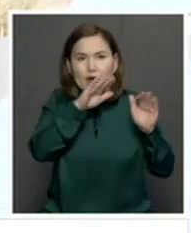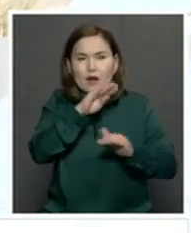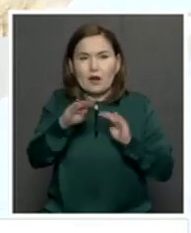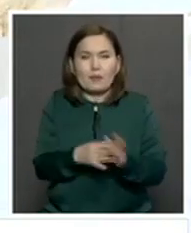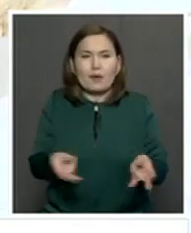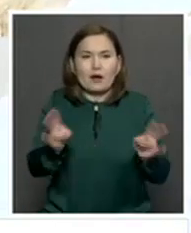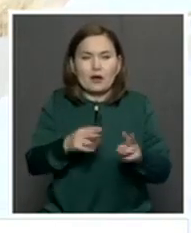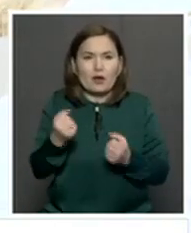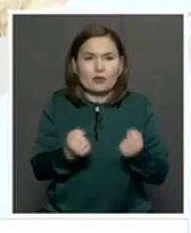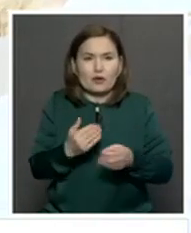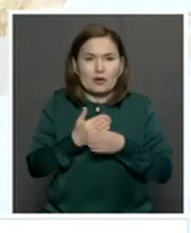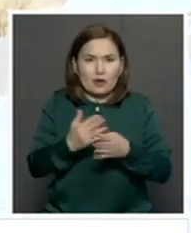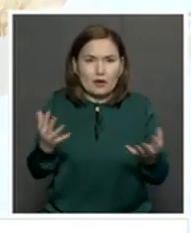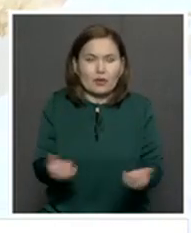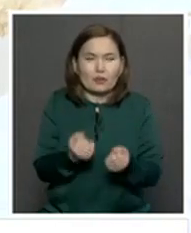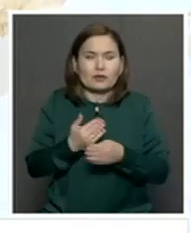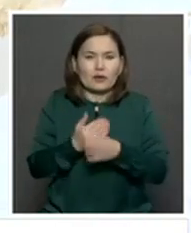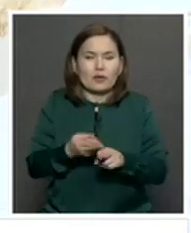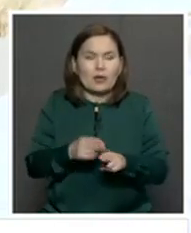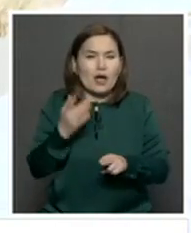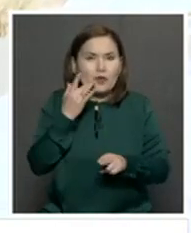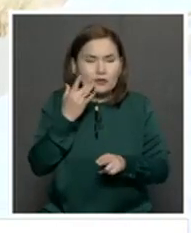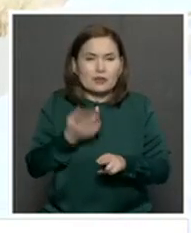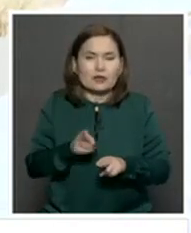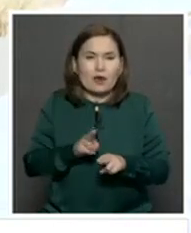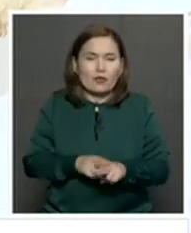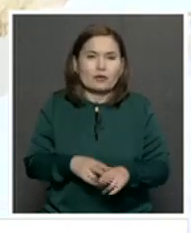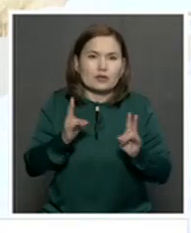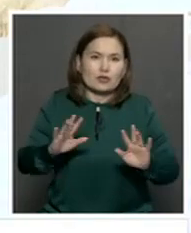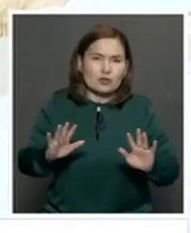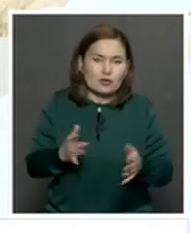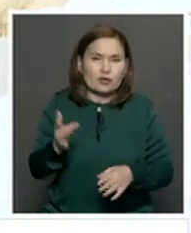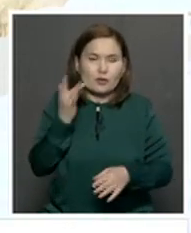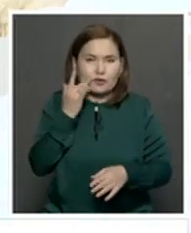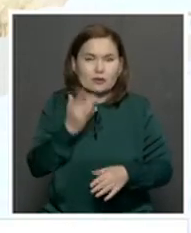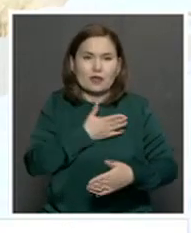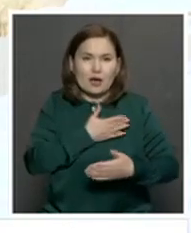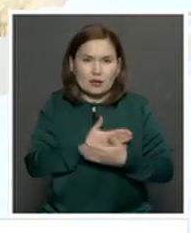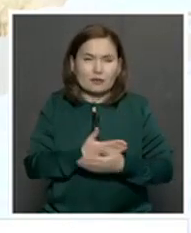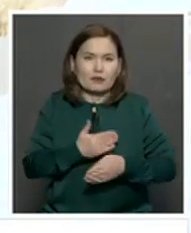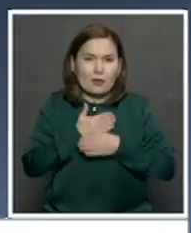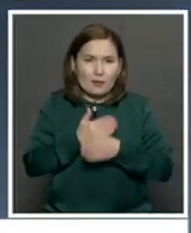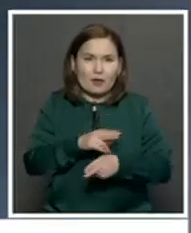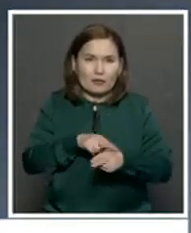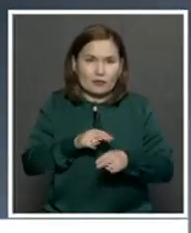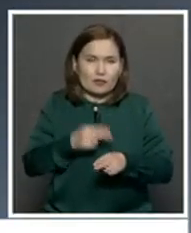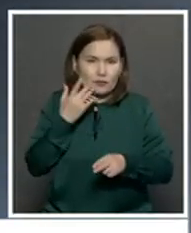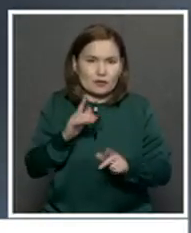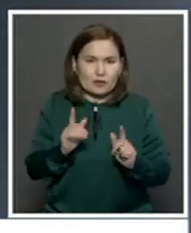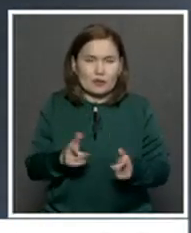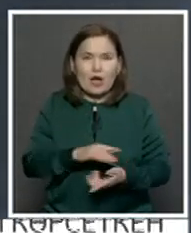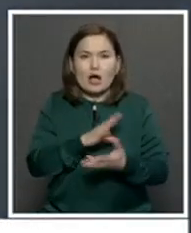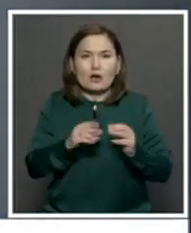бірнеше көлік иесіне көмектестік. Қандай жағдайда да азаматтарды қорғау, көмектесу біздің басты міндетіміз.